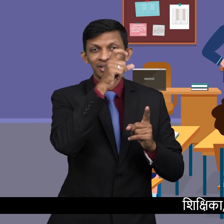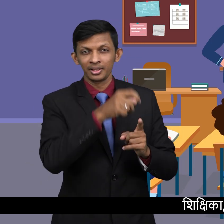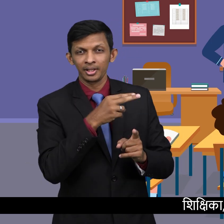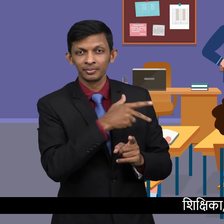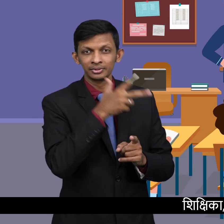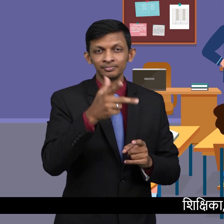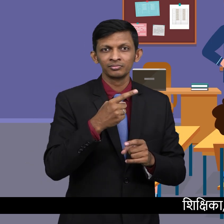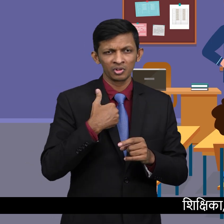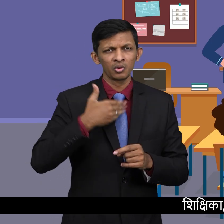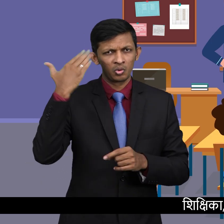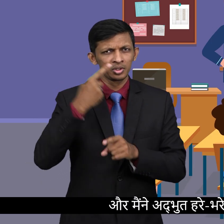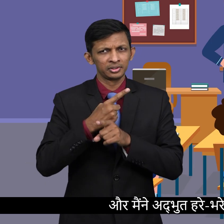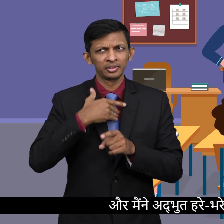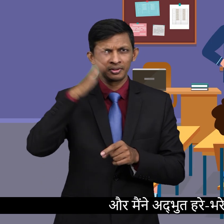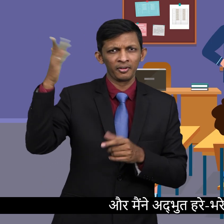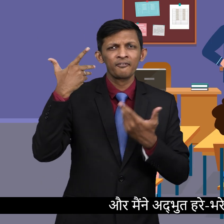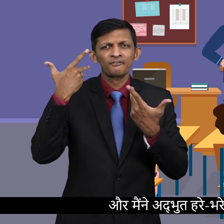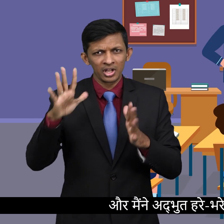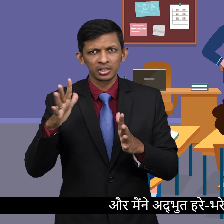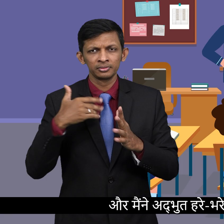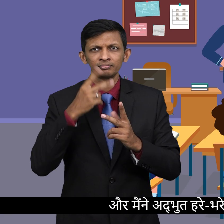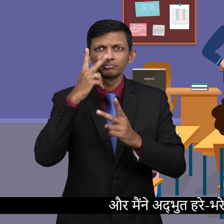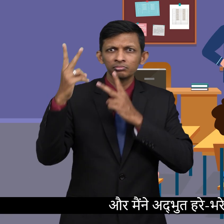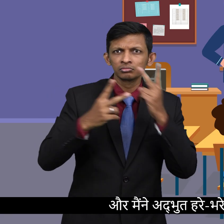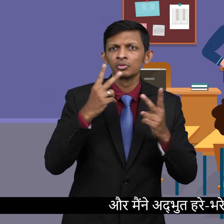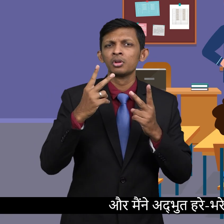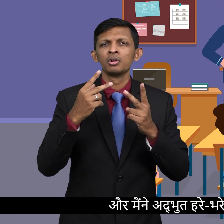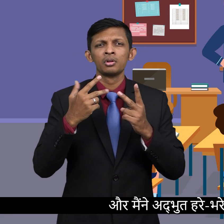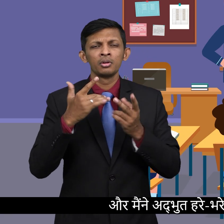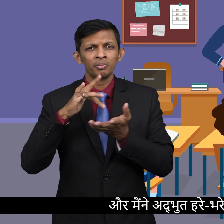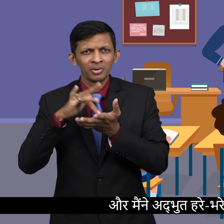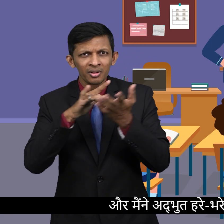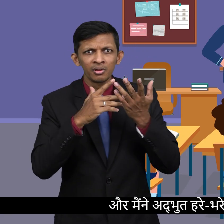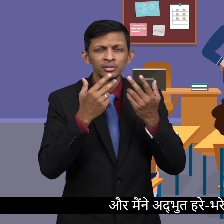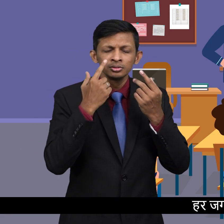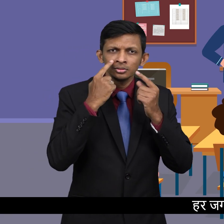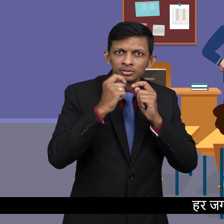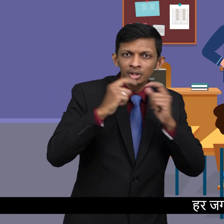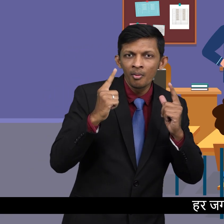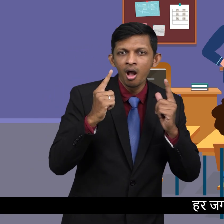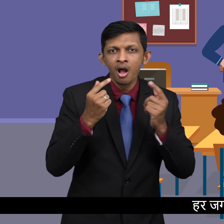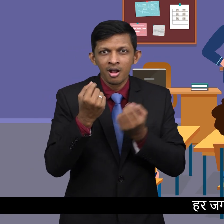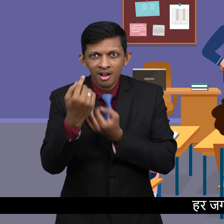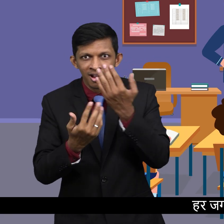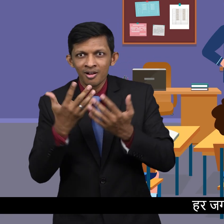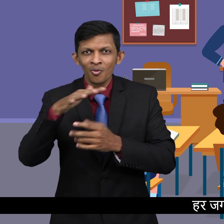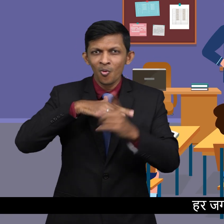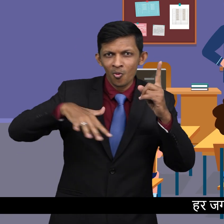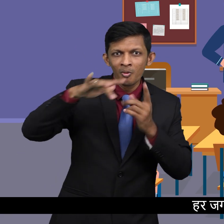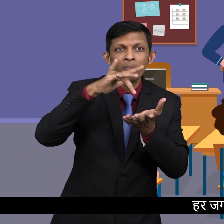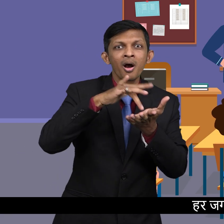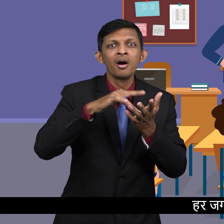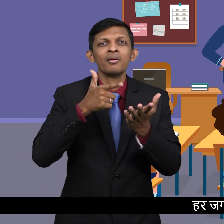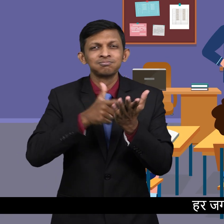शिक्षिका, मैं अपने गांव गया था और मैंने अद्भुत हरे भरे खेत देखे। हर जगह बड़े बड़े खेत